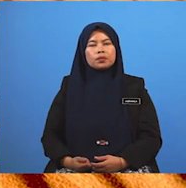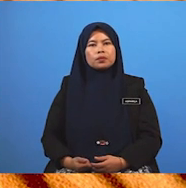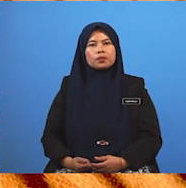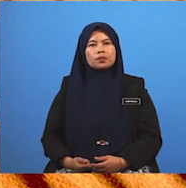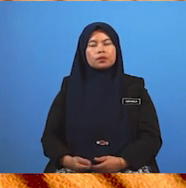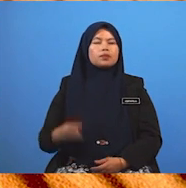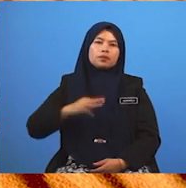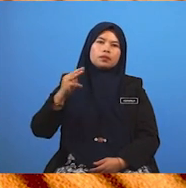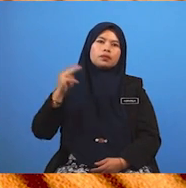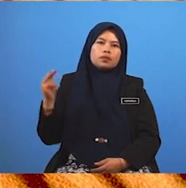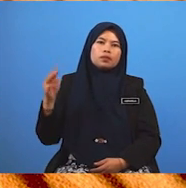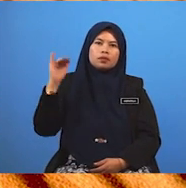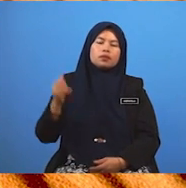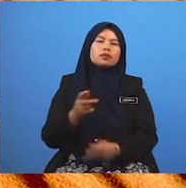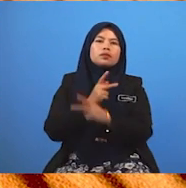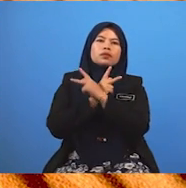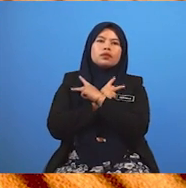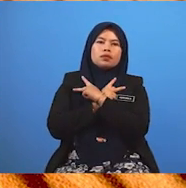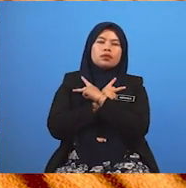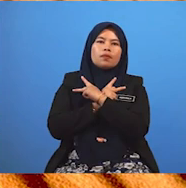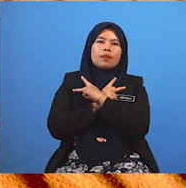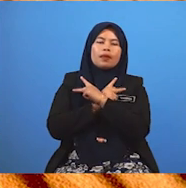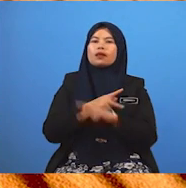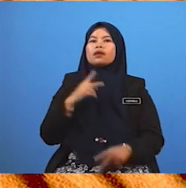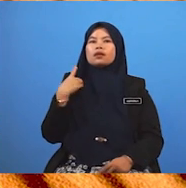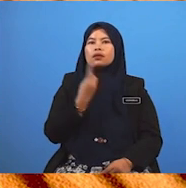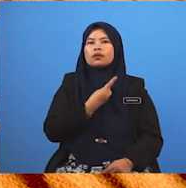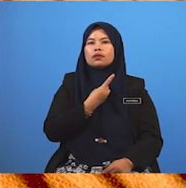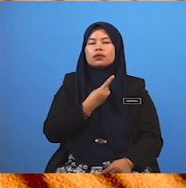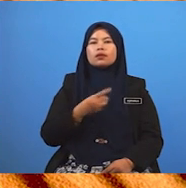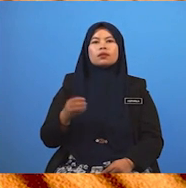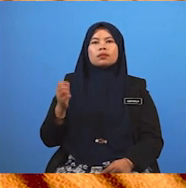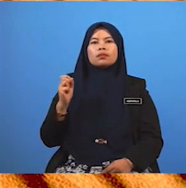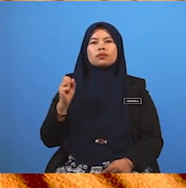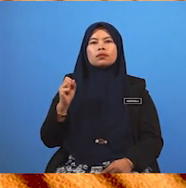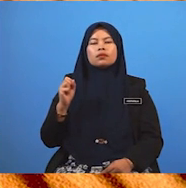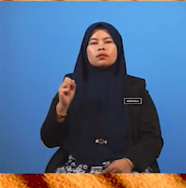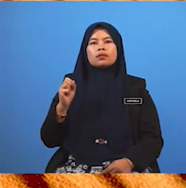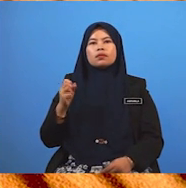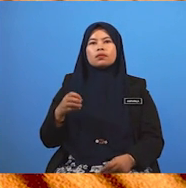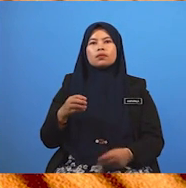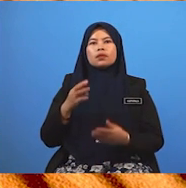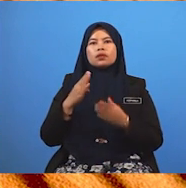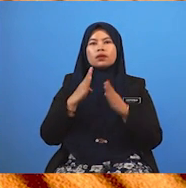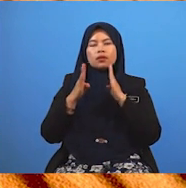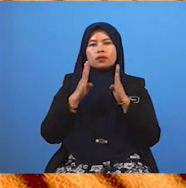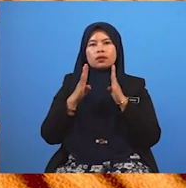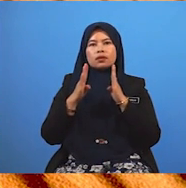Murid-murid yang dikasih sekalian, kita masih membicarakan tentang peristiwa hari